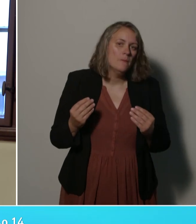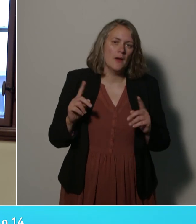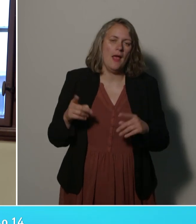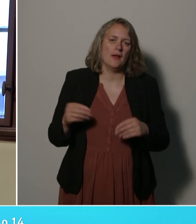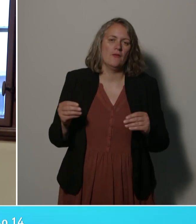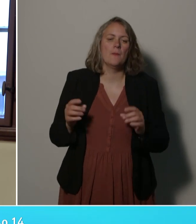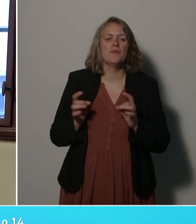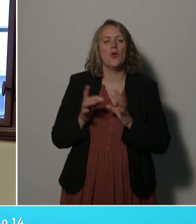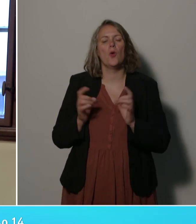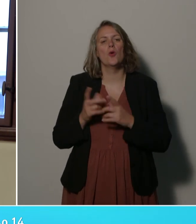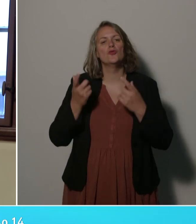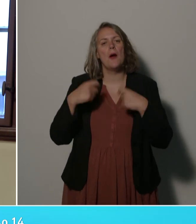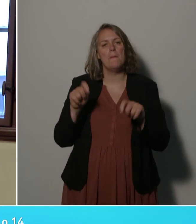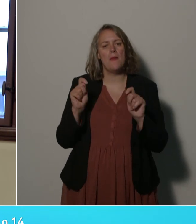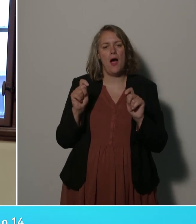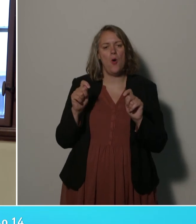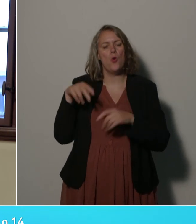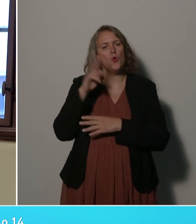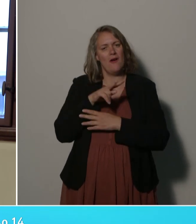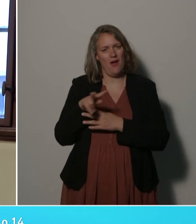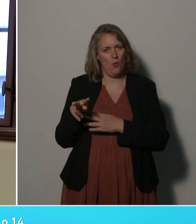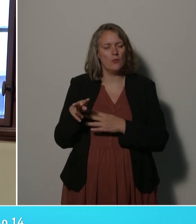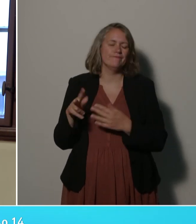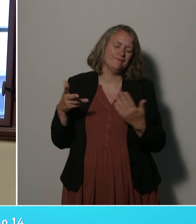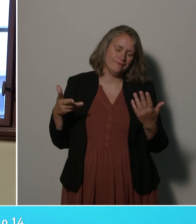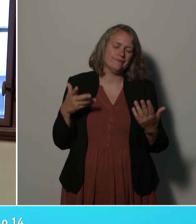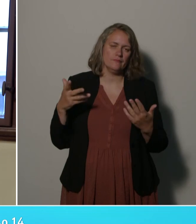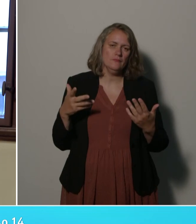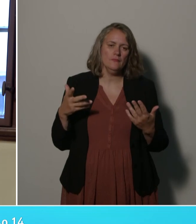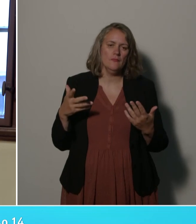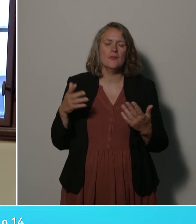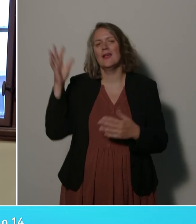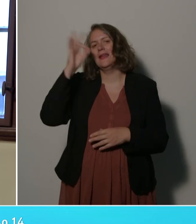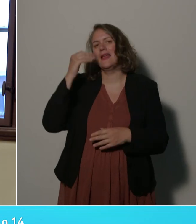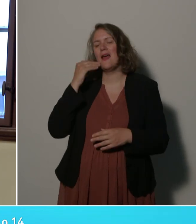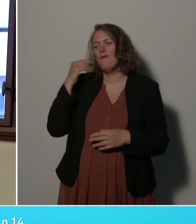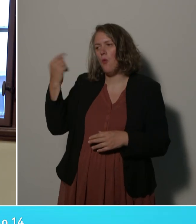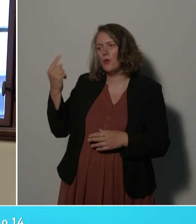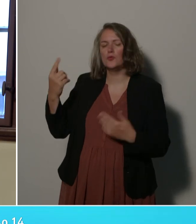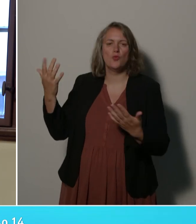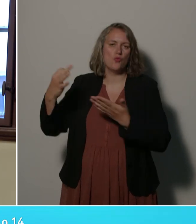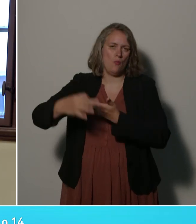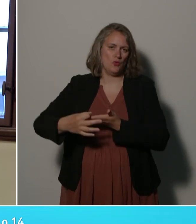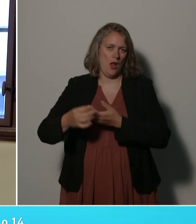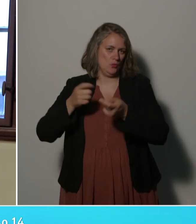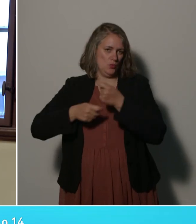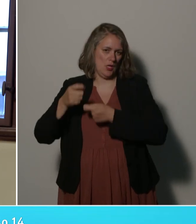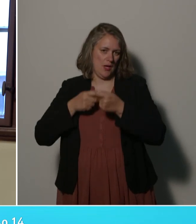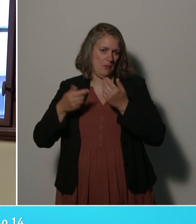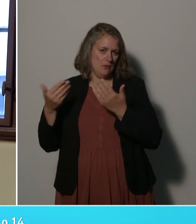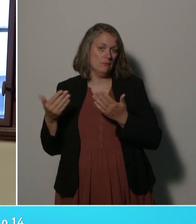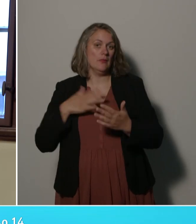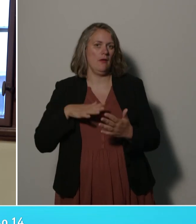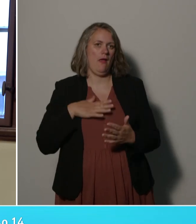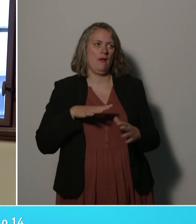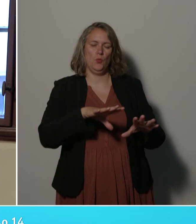der ökologischen Bauüberwachung, das ist natürlich etwas, was Jena Wohnen als kommunales Unternehmen sehr